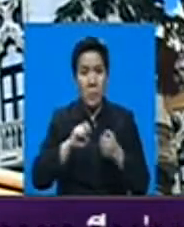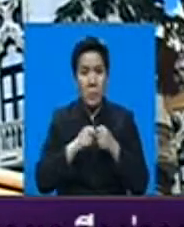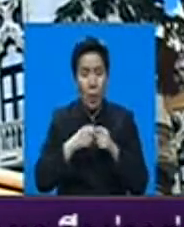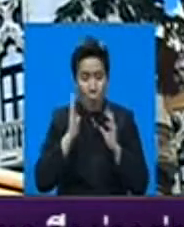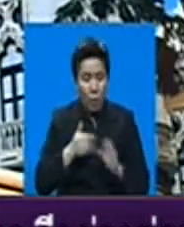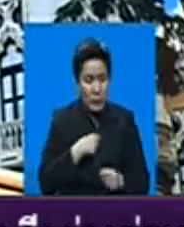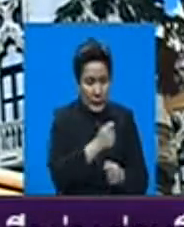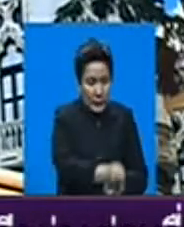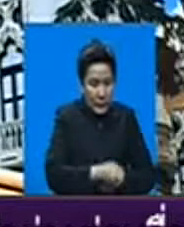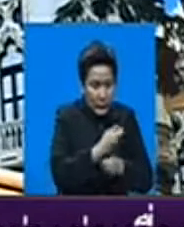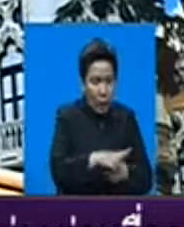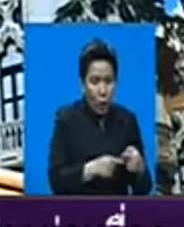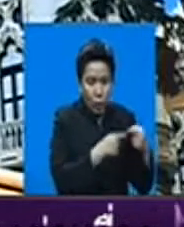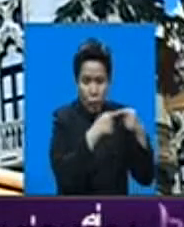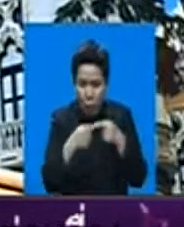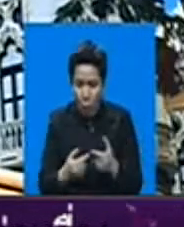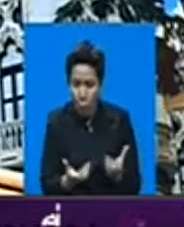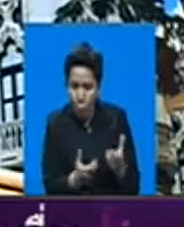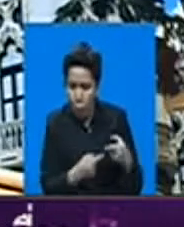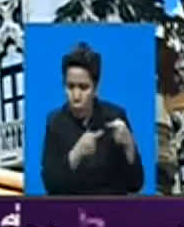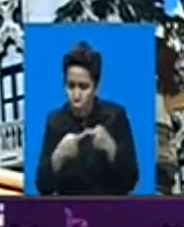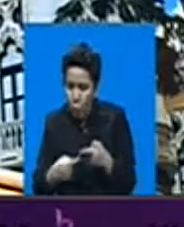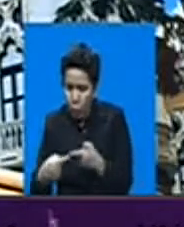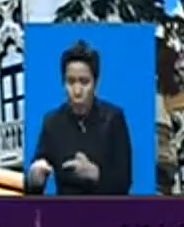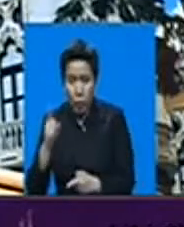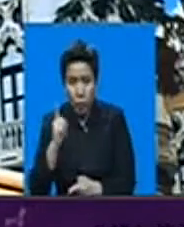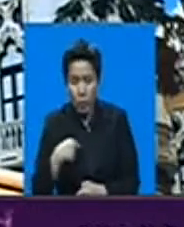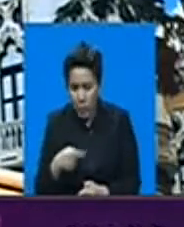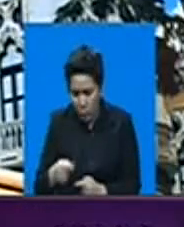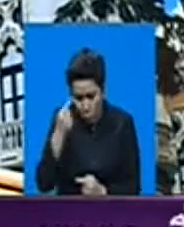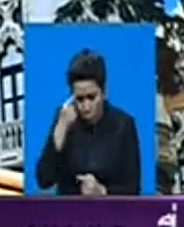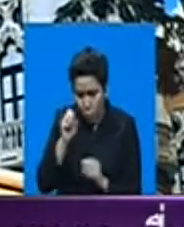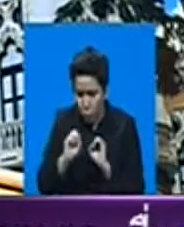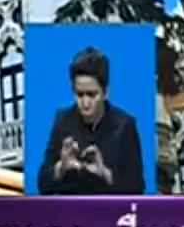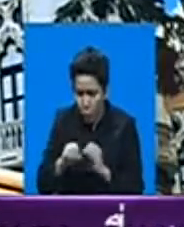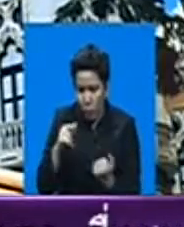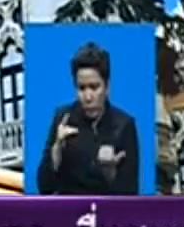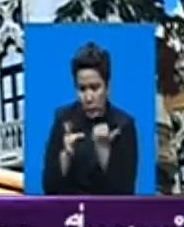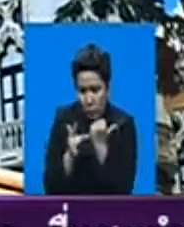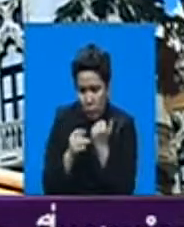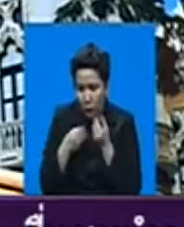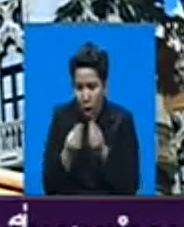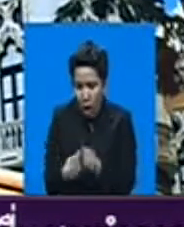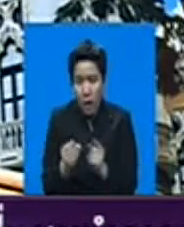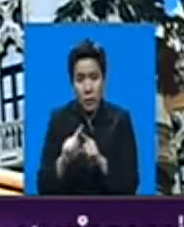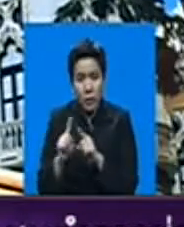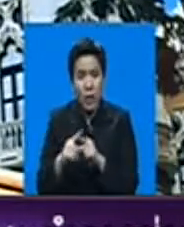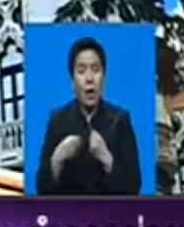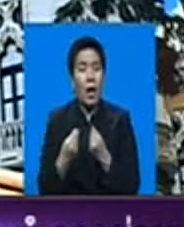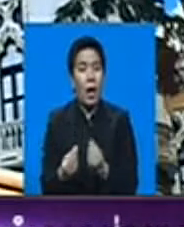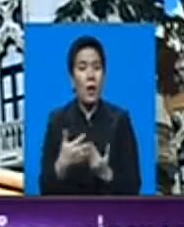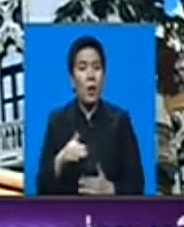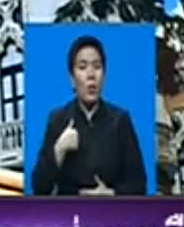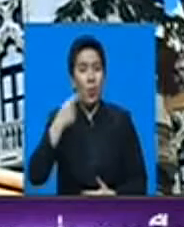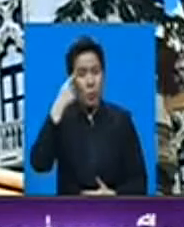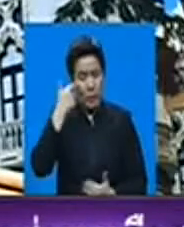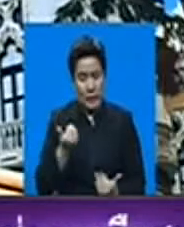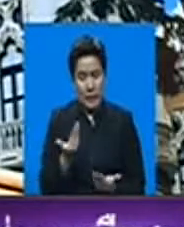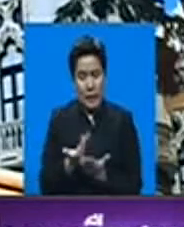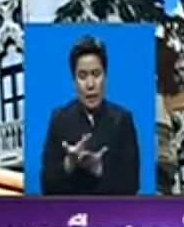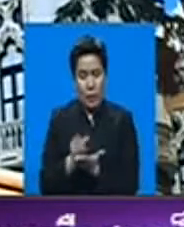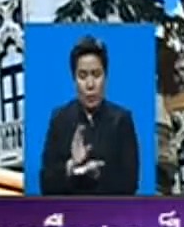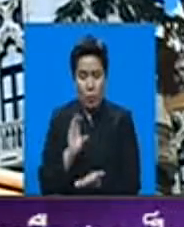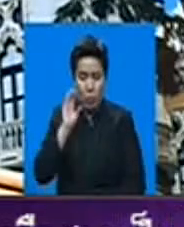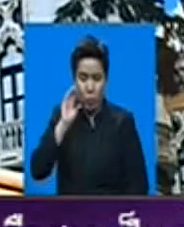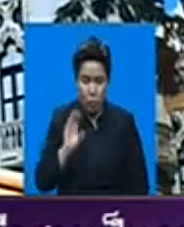การช่วยเหลือเฉพาะหน้าชาวนาที่มีรายได้น้อยในปีการผลิต 2555 2558รัฐบาลได้เริ่มจ่ายเงิน